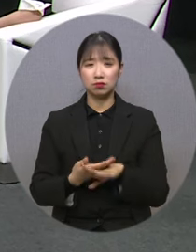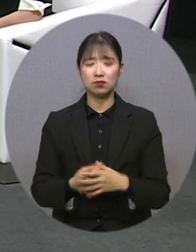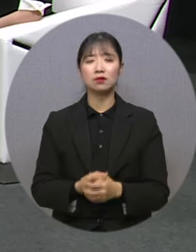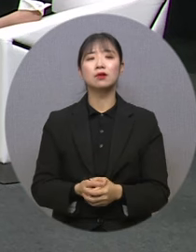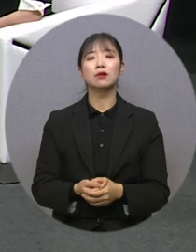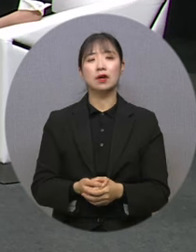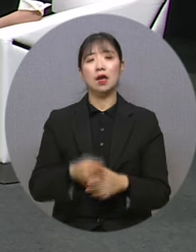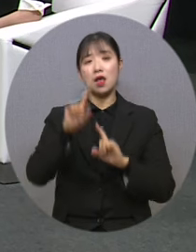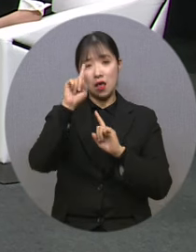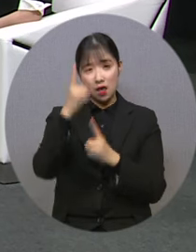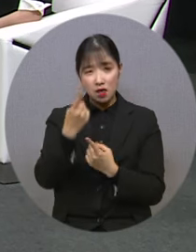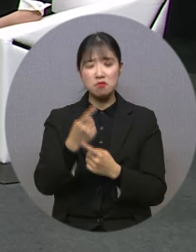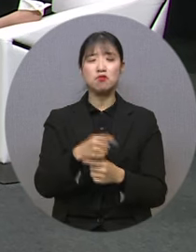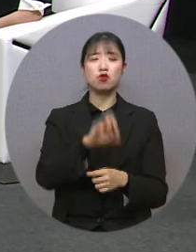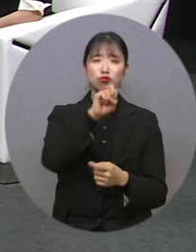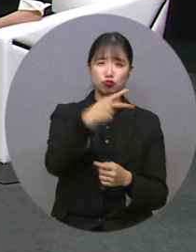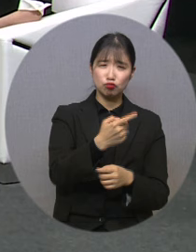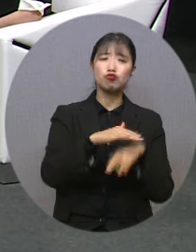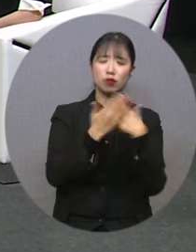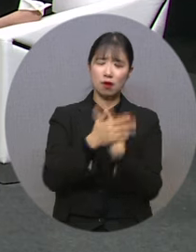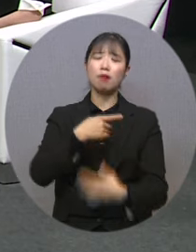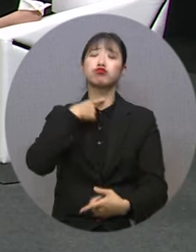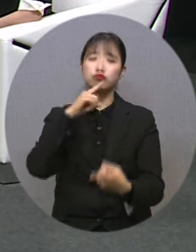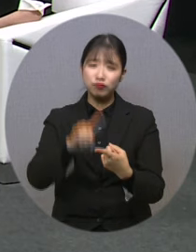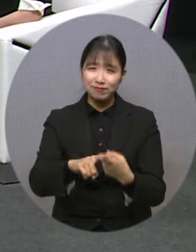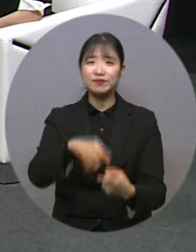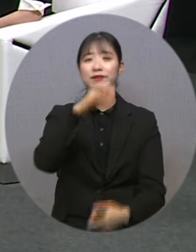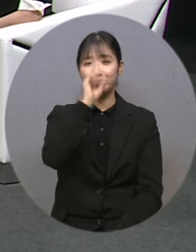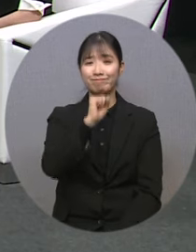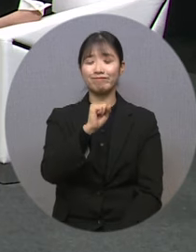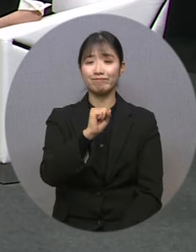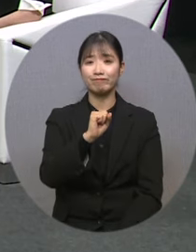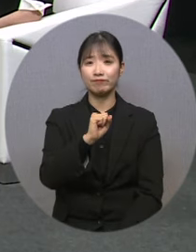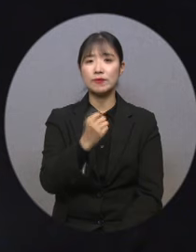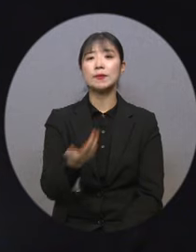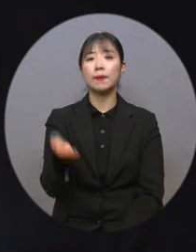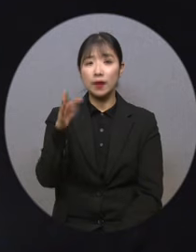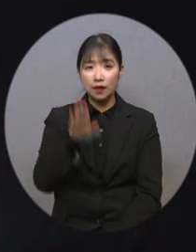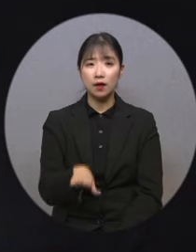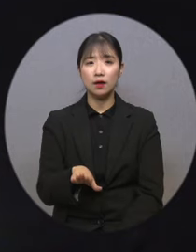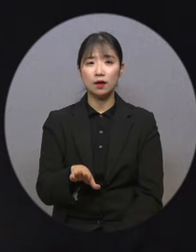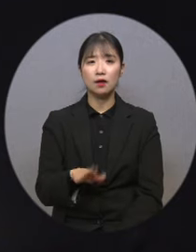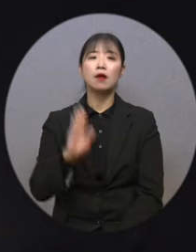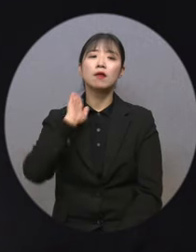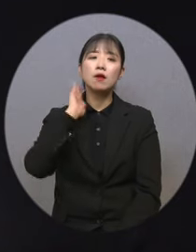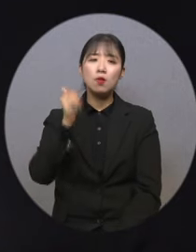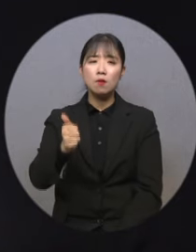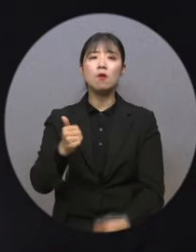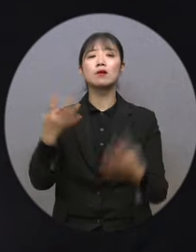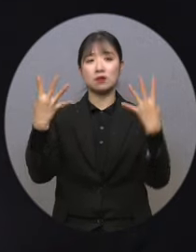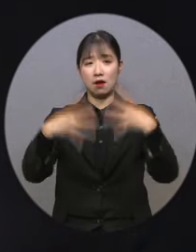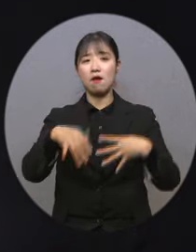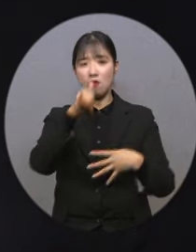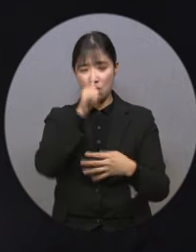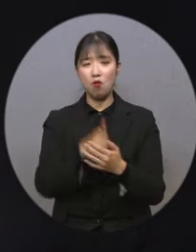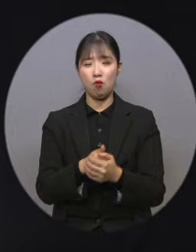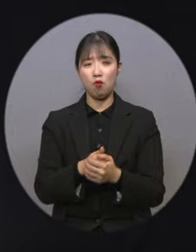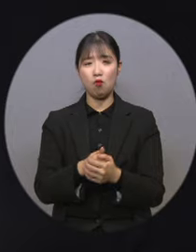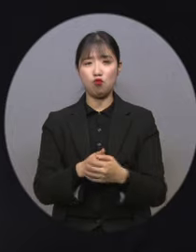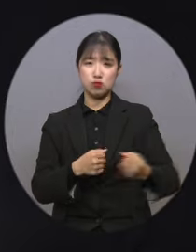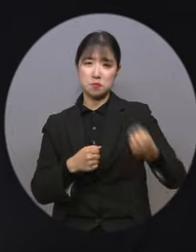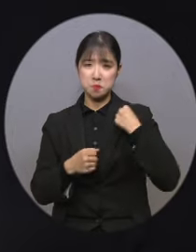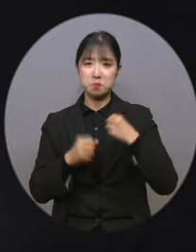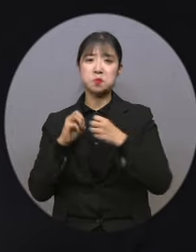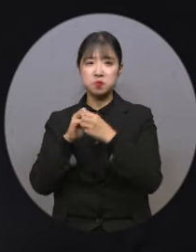그 이제 메모 보고 윤석 요거 맘에 들어요 다 좋고 그런데 대통령 자격도 있어요 또